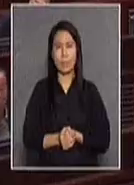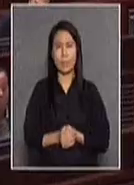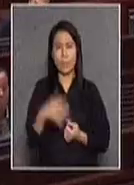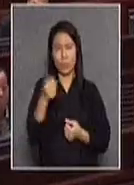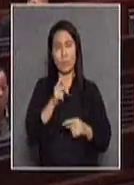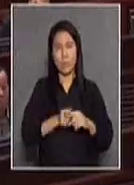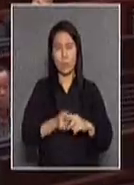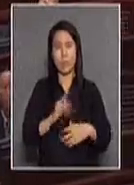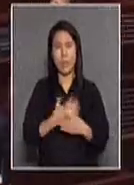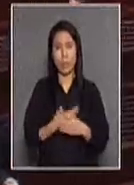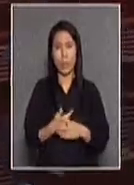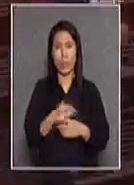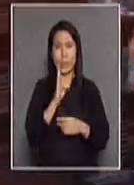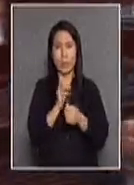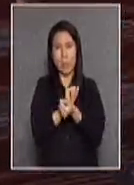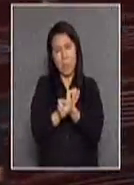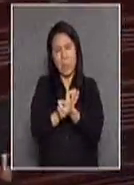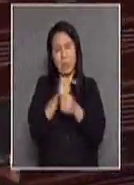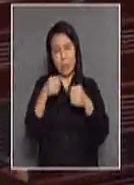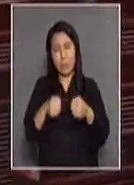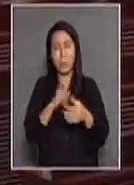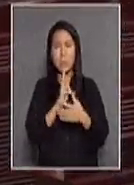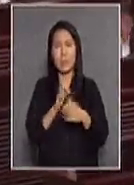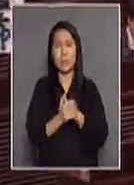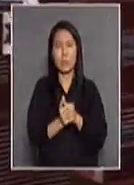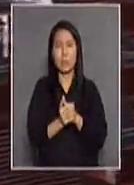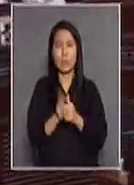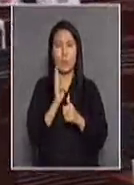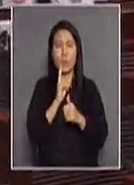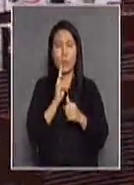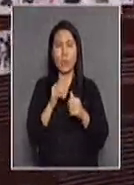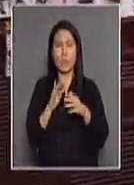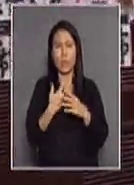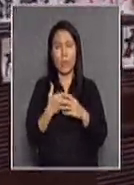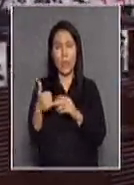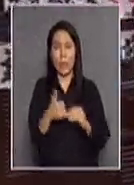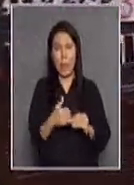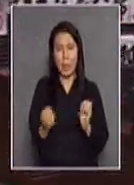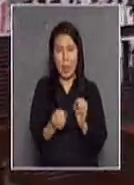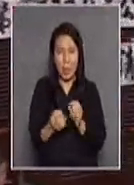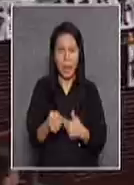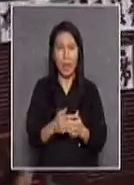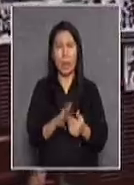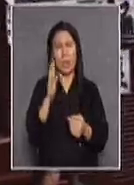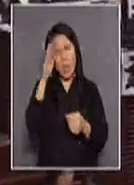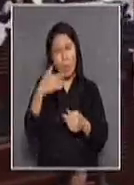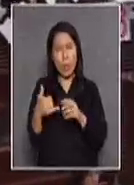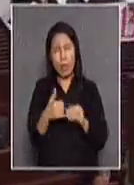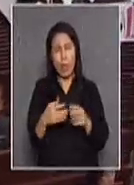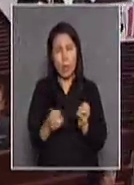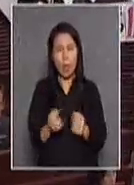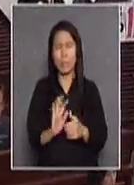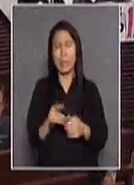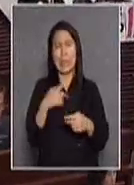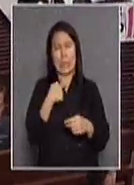是被困在這裡，其實是被拉布造成的，不是說我們希望拉布，我們現在希望盡快剪